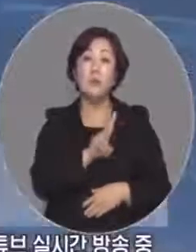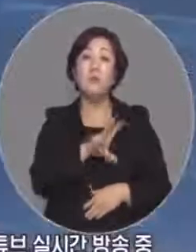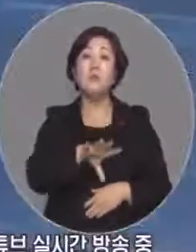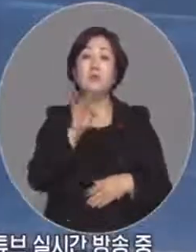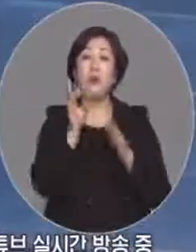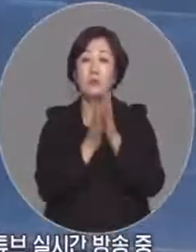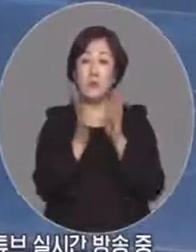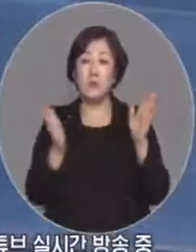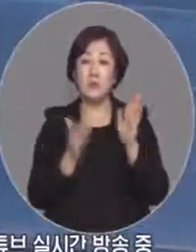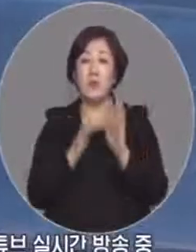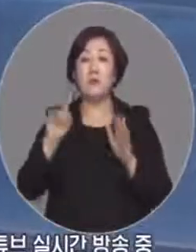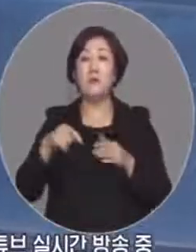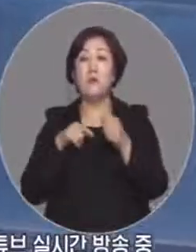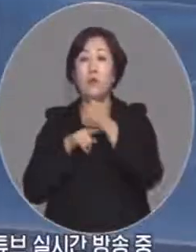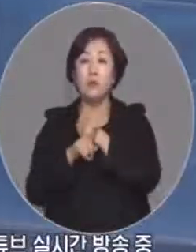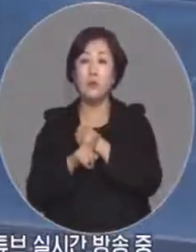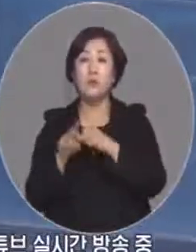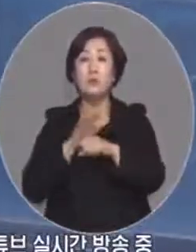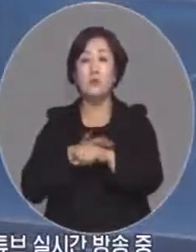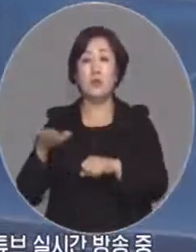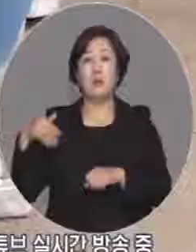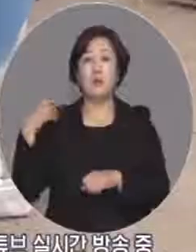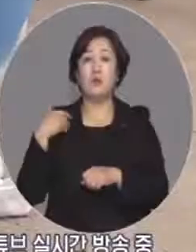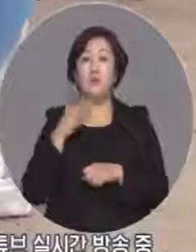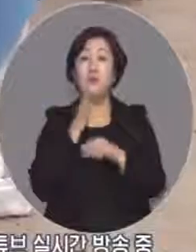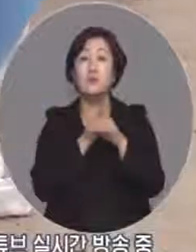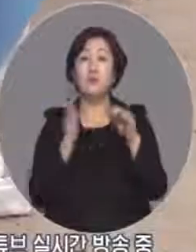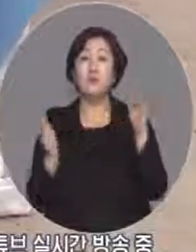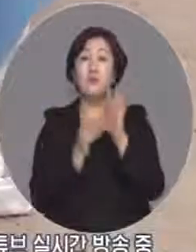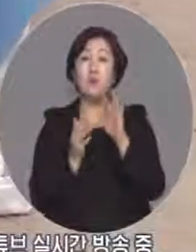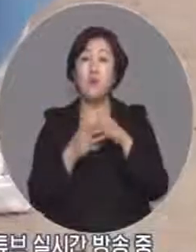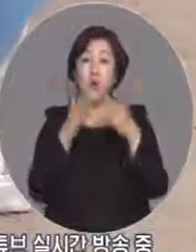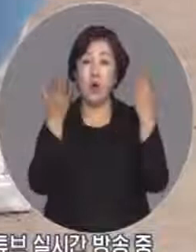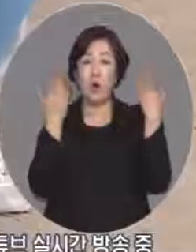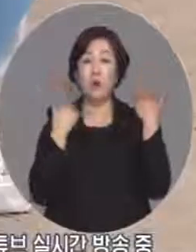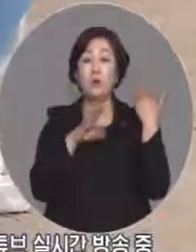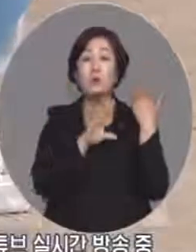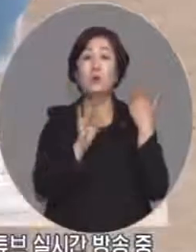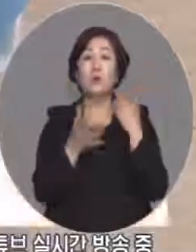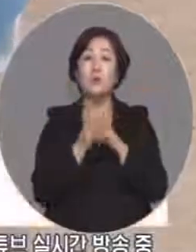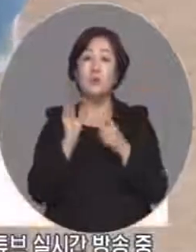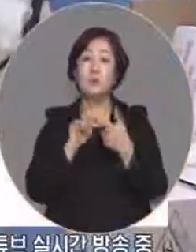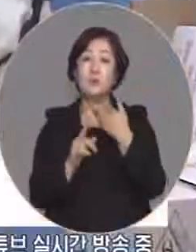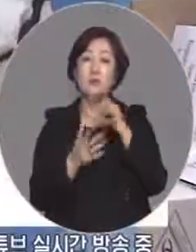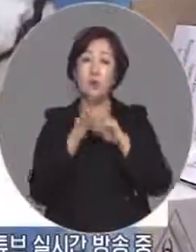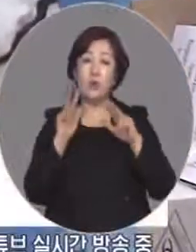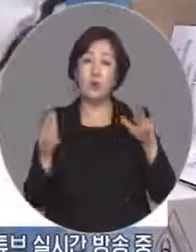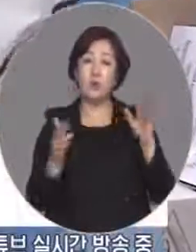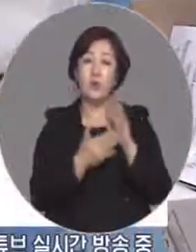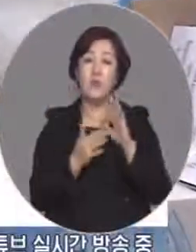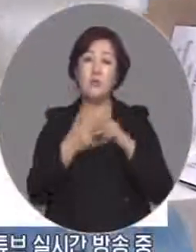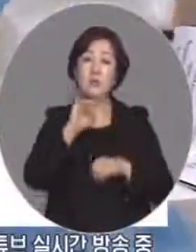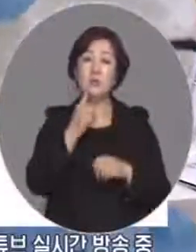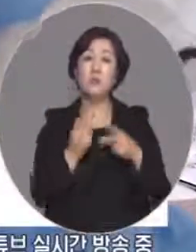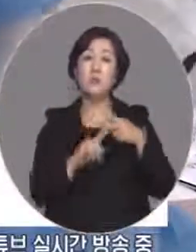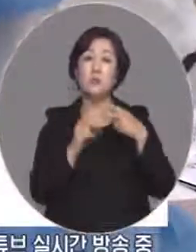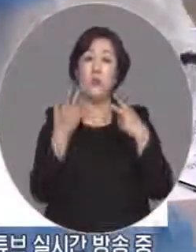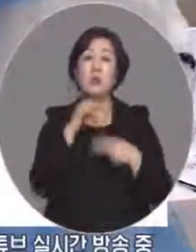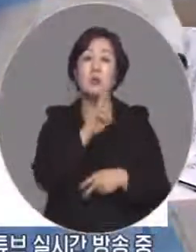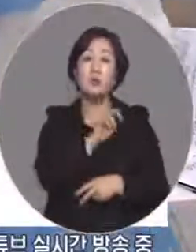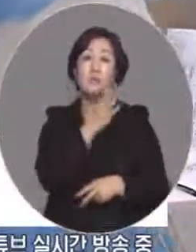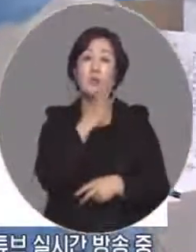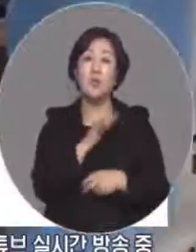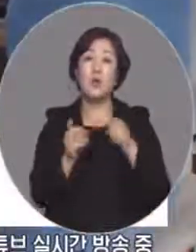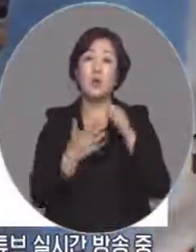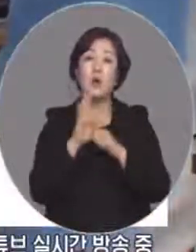외에 감염 원인은 파악되지 못하고 있습니다. 학교발도 마찬가지여서 지금까지 신정중학교 24명,